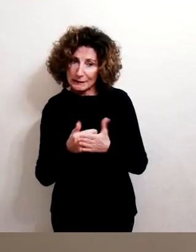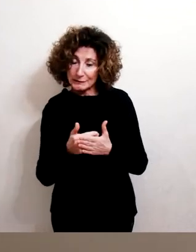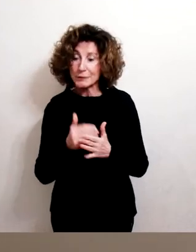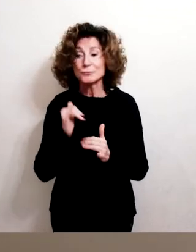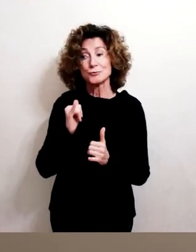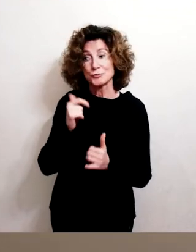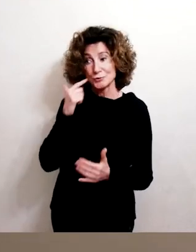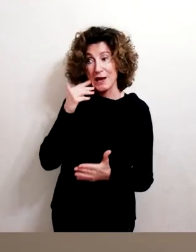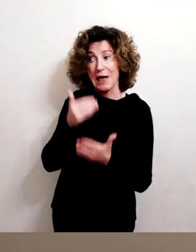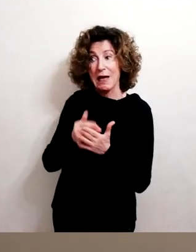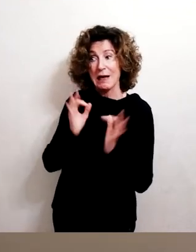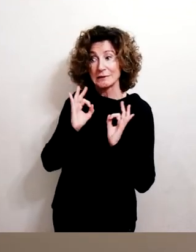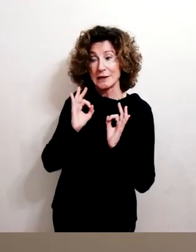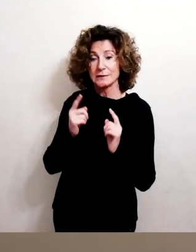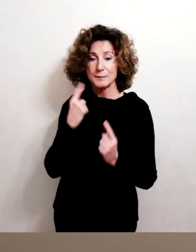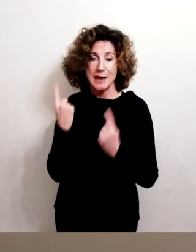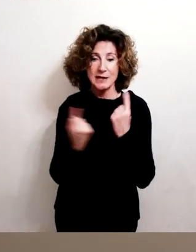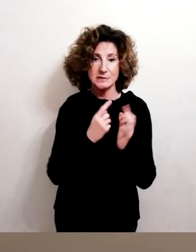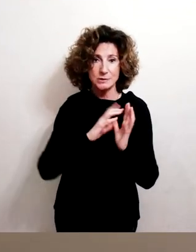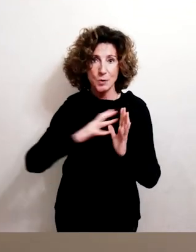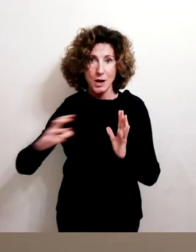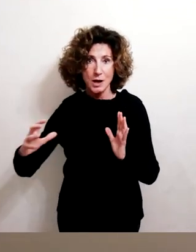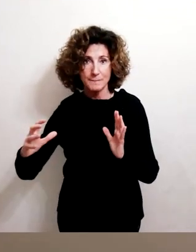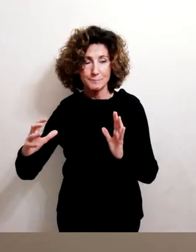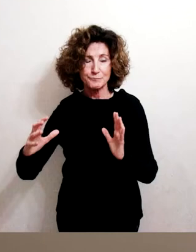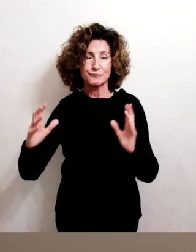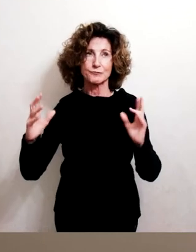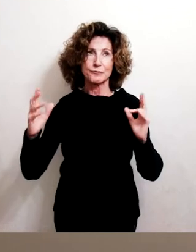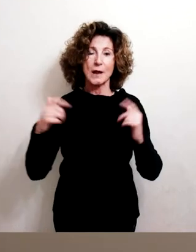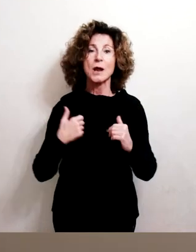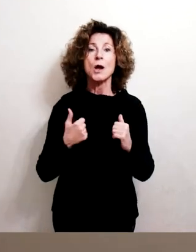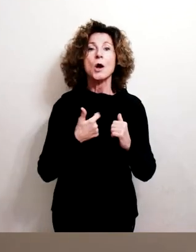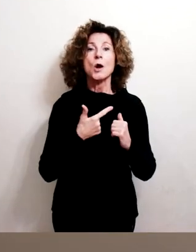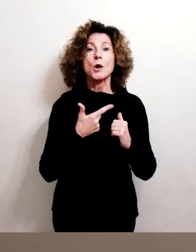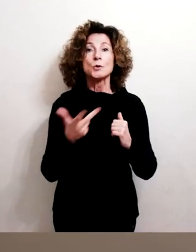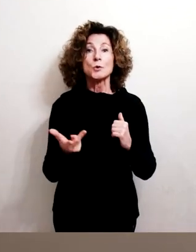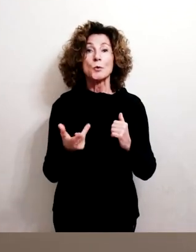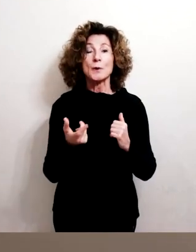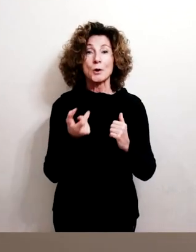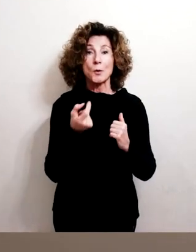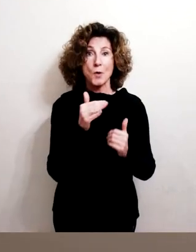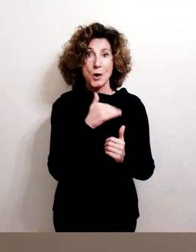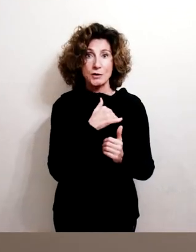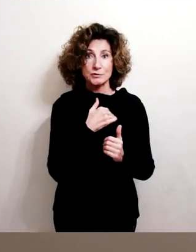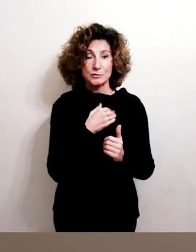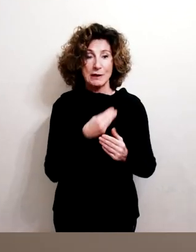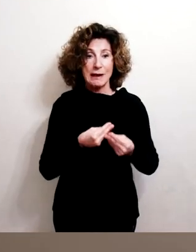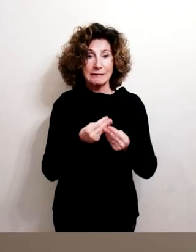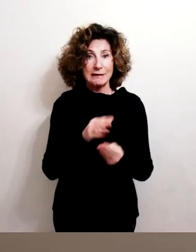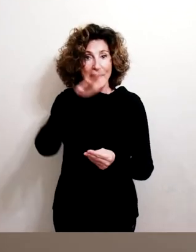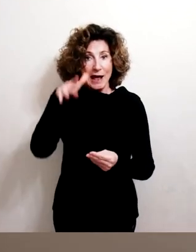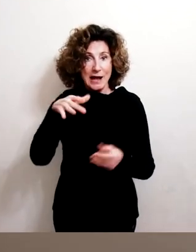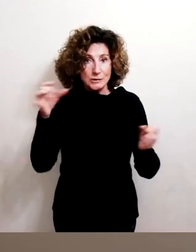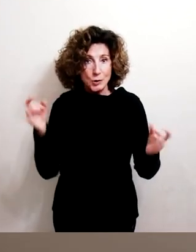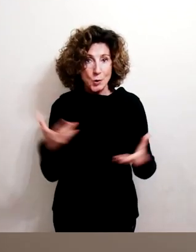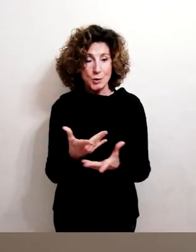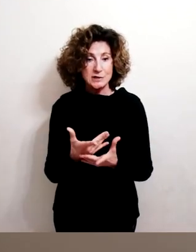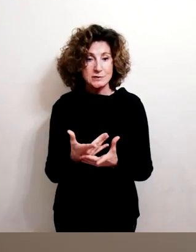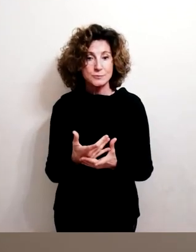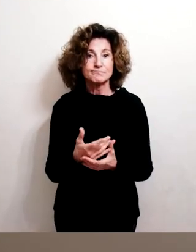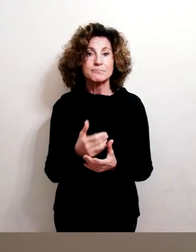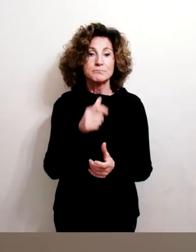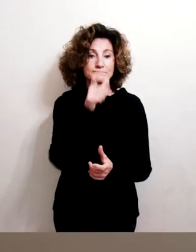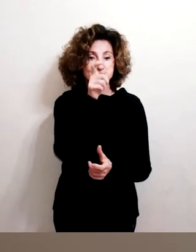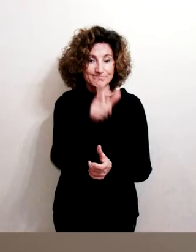adatta tanto qui allora il numero esiguo consente la famosa